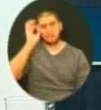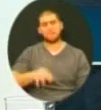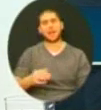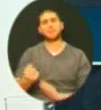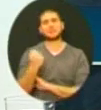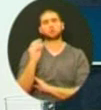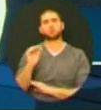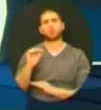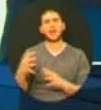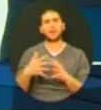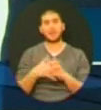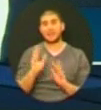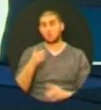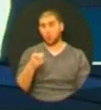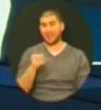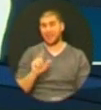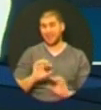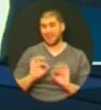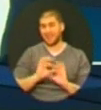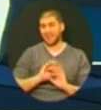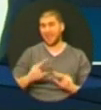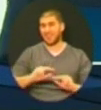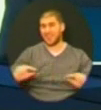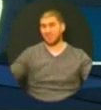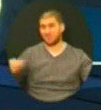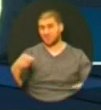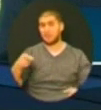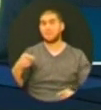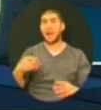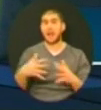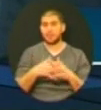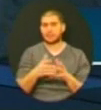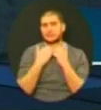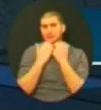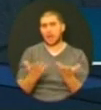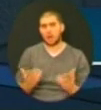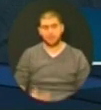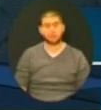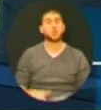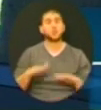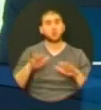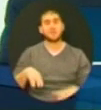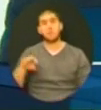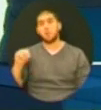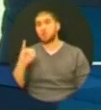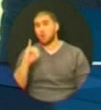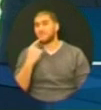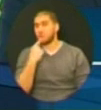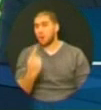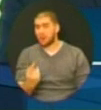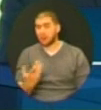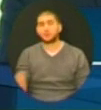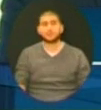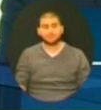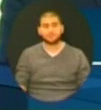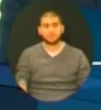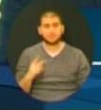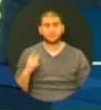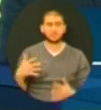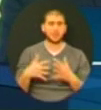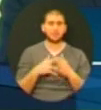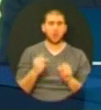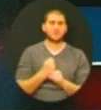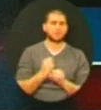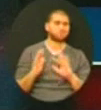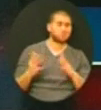בסמכות הקבינט. אם הוא הדליף מהקבינט, זה רע מאוד. אז יושב פה מוטי יוגב ואומר שהקבינט לא עובד